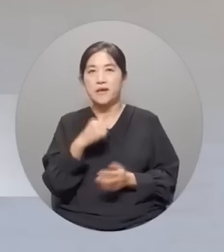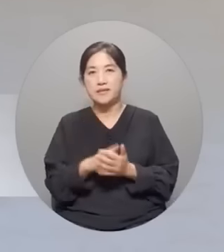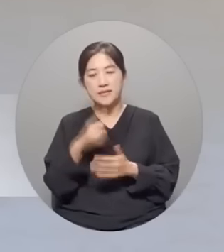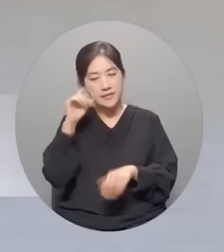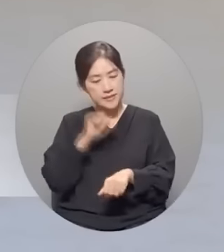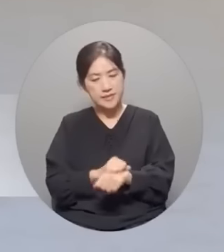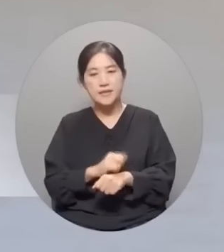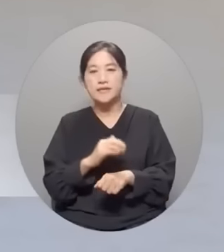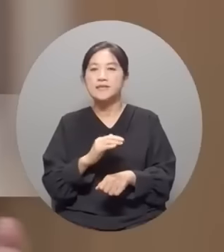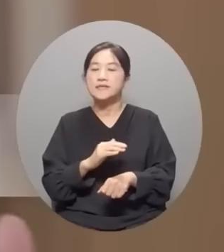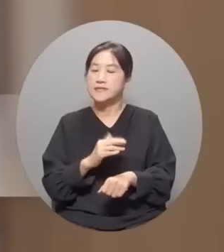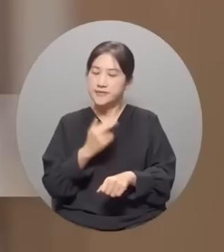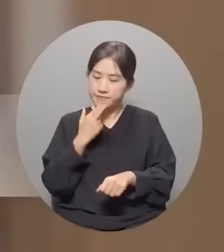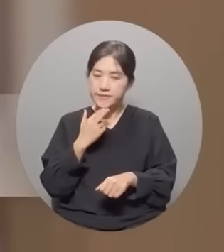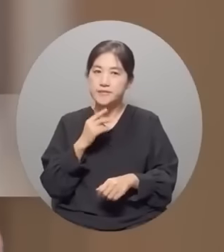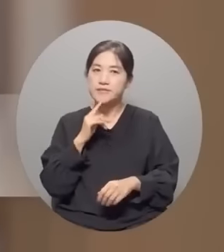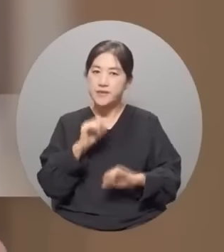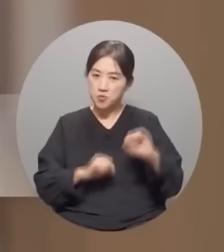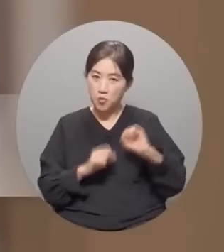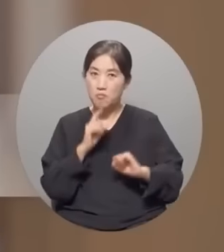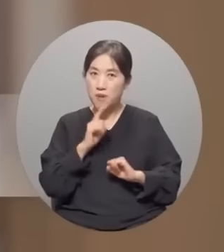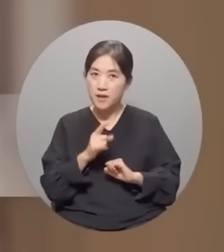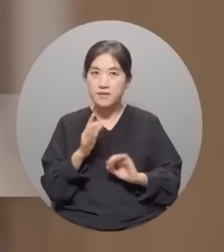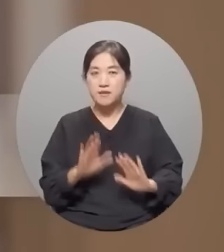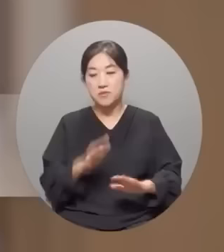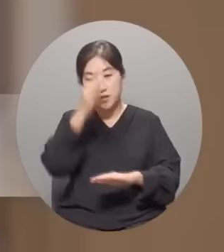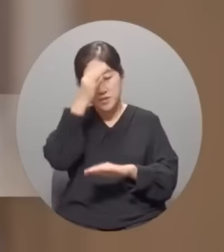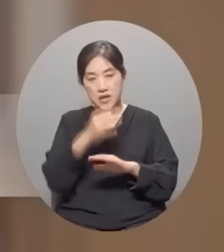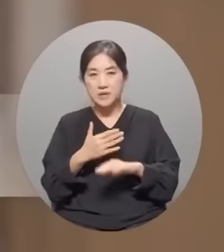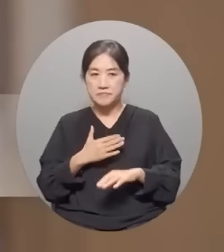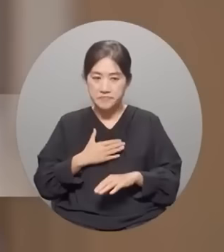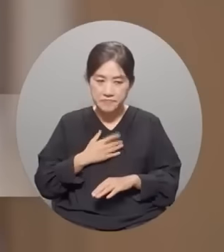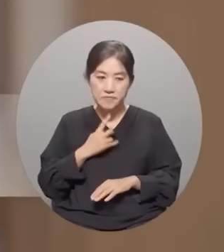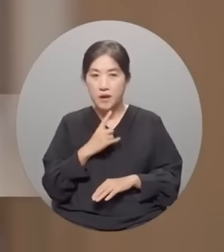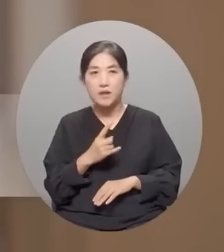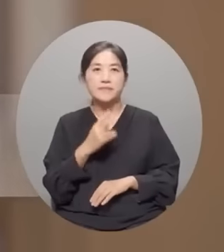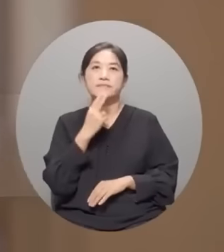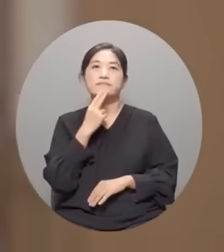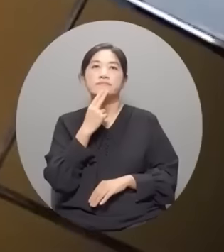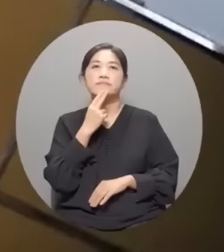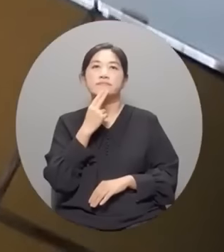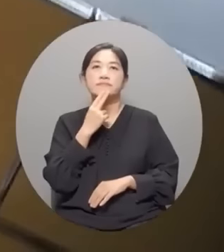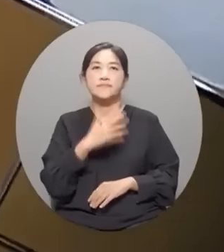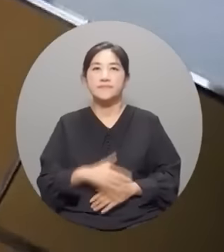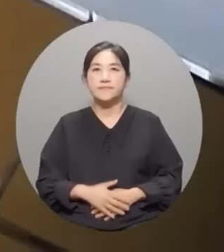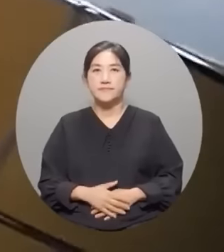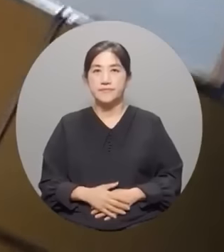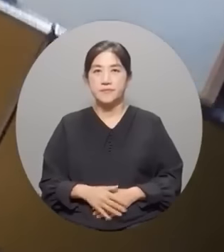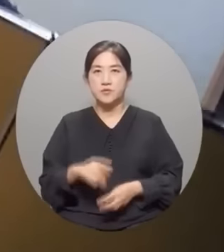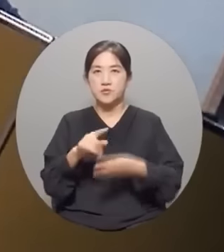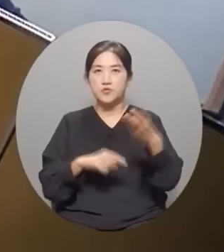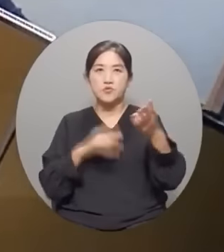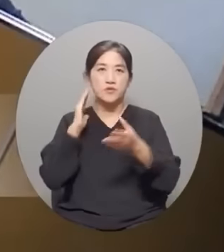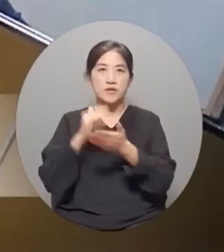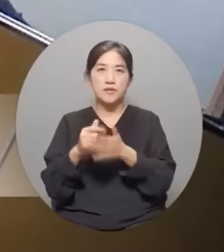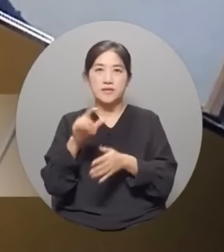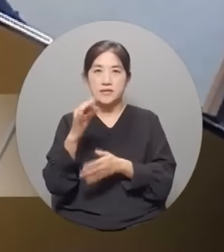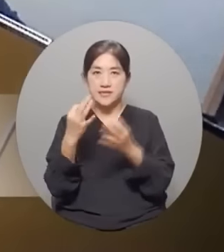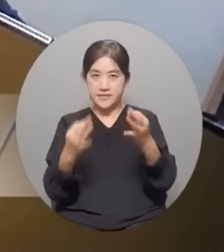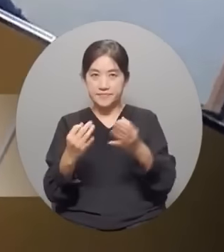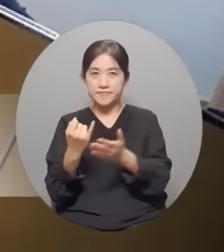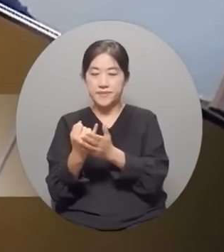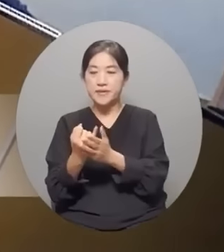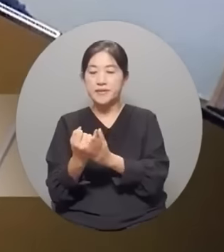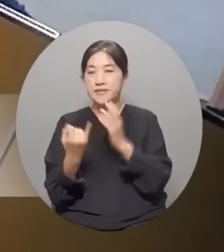못한 처신이라고 답했지만 이번에는 사과나 유감 표명은 없었습니다 윤 대통령은 김여사를 담당할